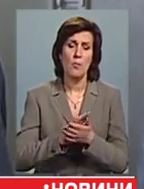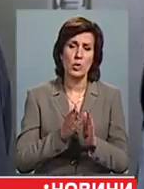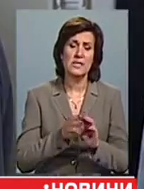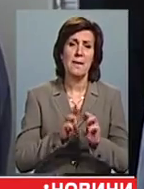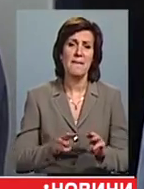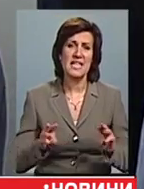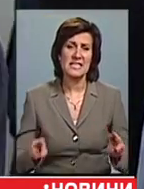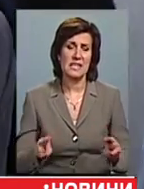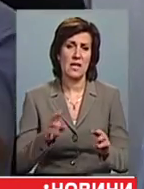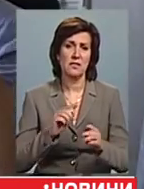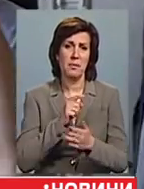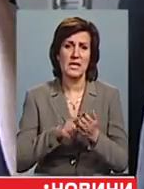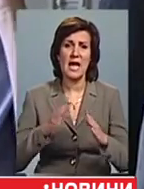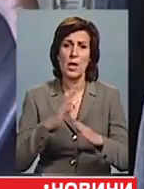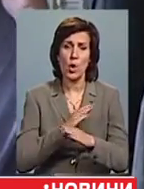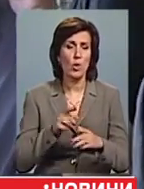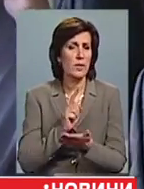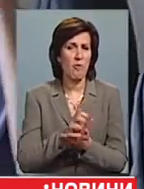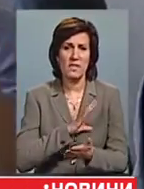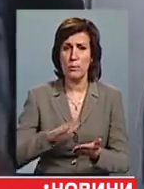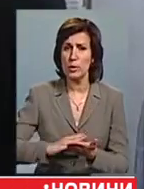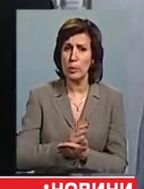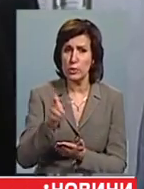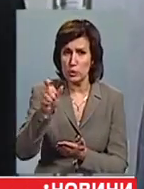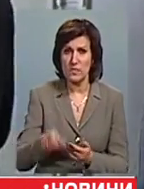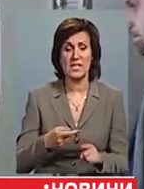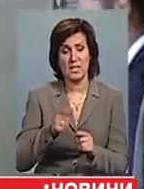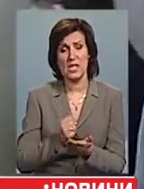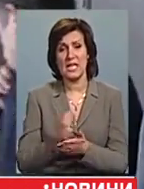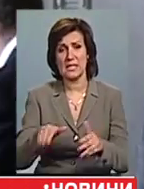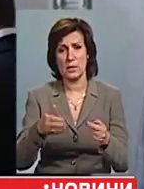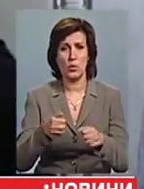екології не повинна бути політичною фігурою, то це одна із кандидатур, яку можна розглядати.